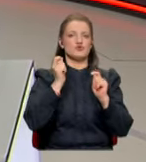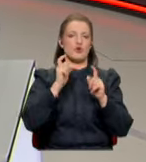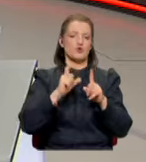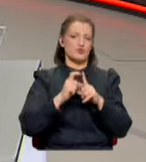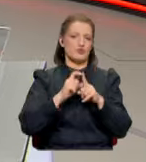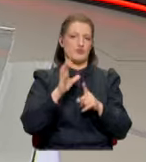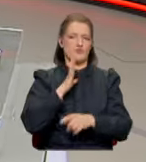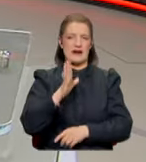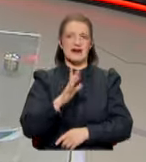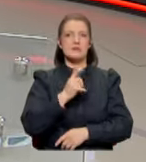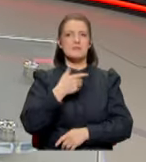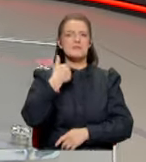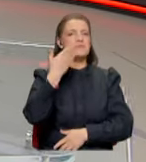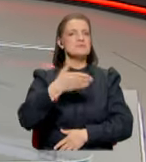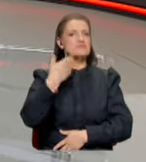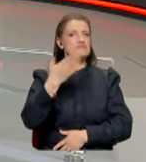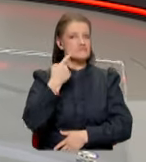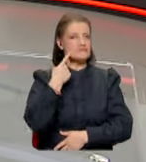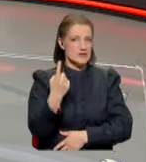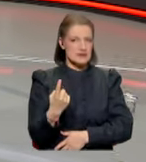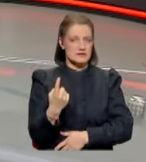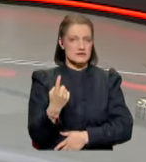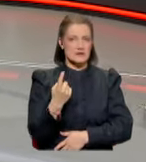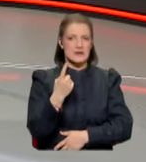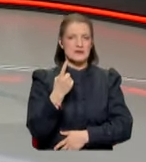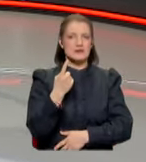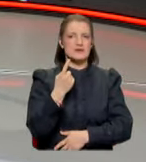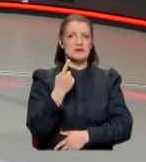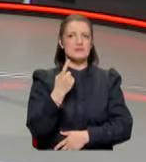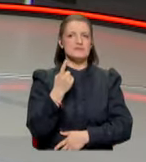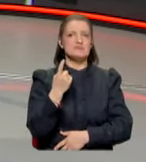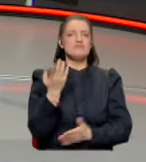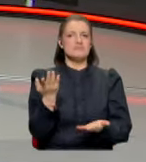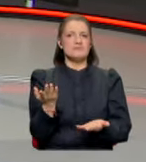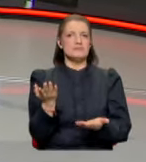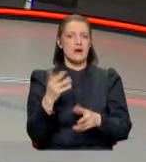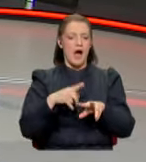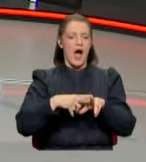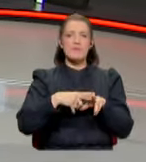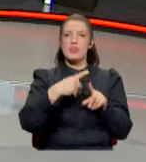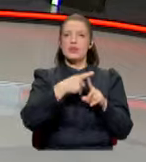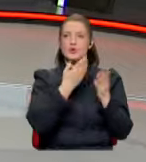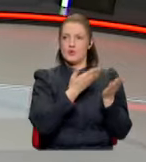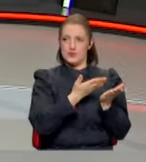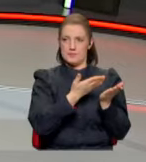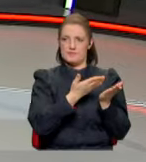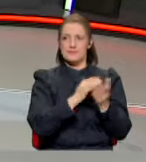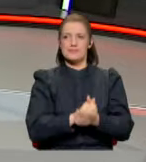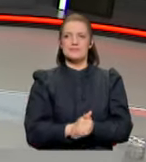durumu var demeç lere bakılırsa iki arada bir derede Eee Ahmet Türk